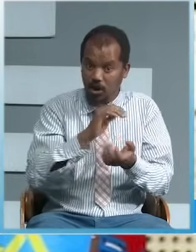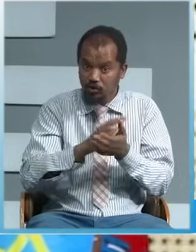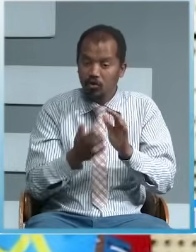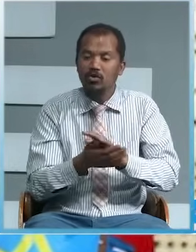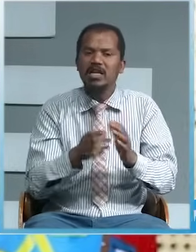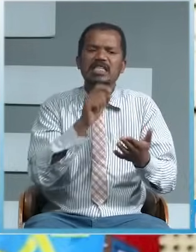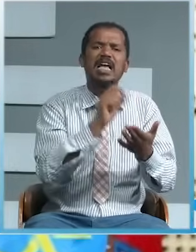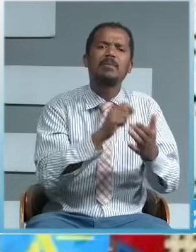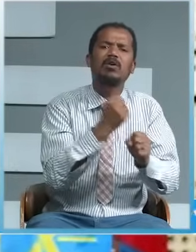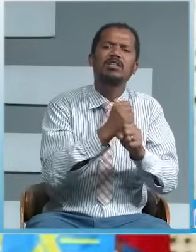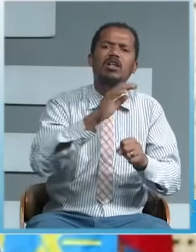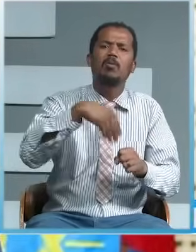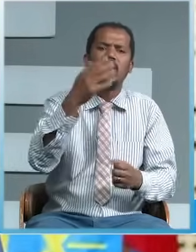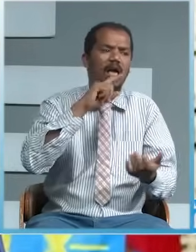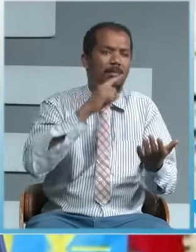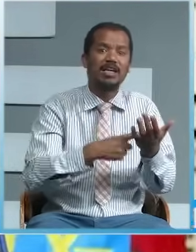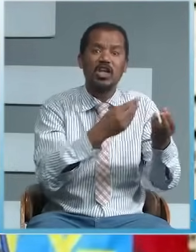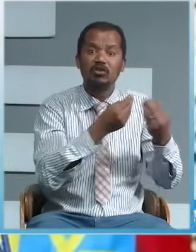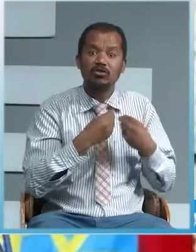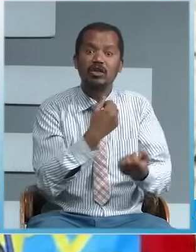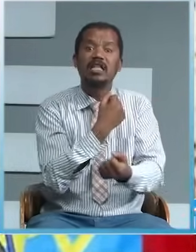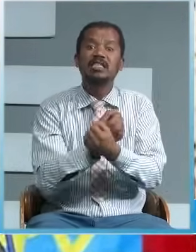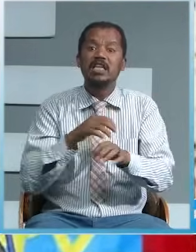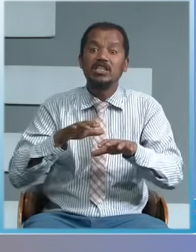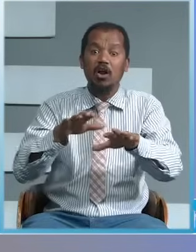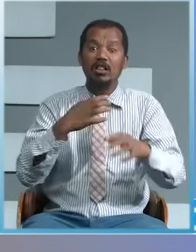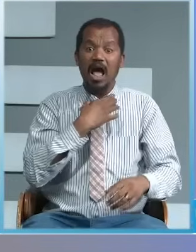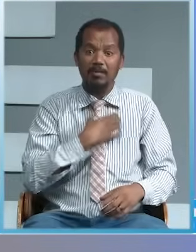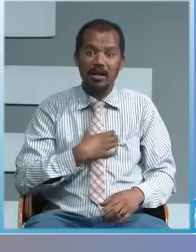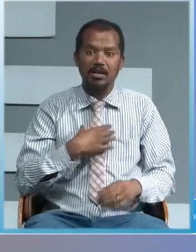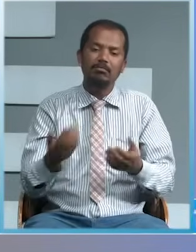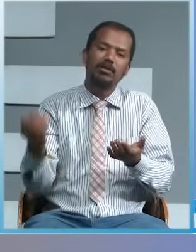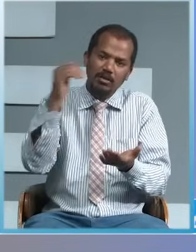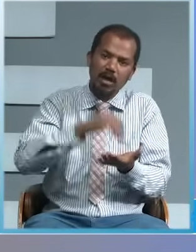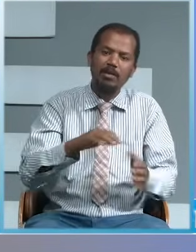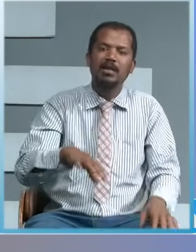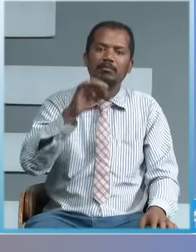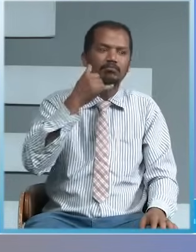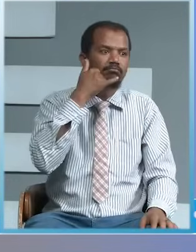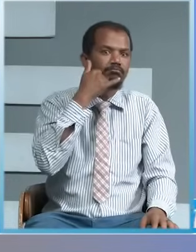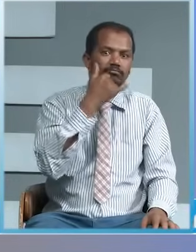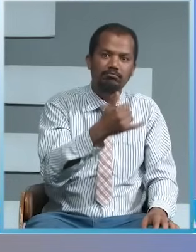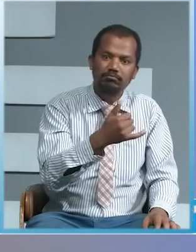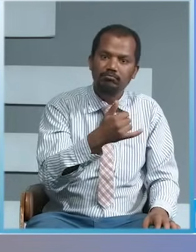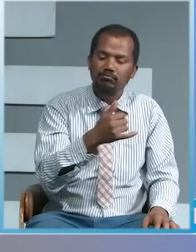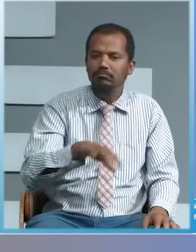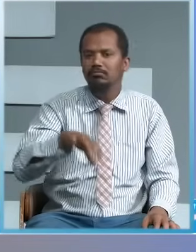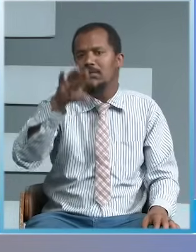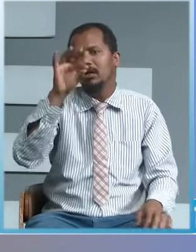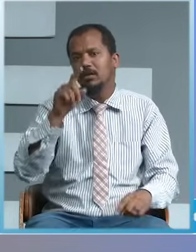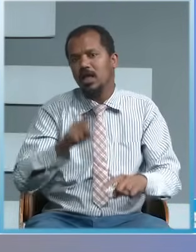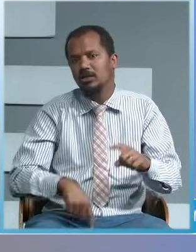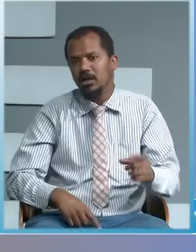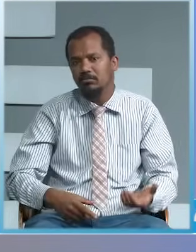ሲሆን ዘገባው ከተሰራ በኋላ መረጃ የሰጡን ታሳሪ የሰራዊት አባላትን በድጋሚ ለማግኘት ስልክ ብንደውልም